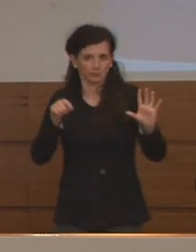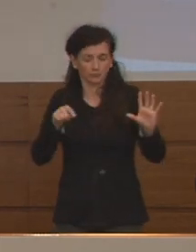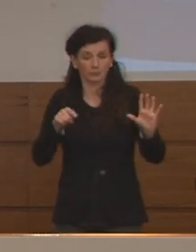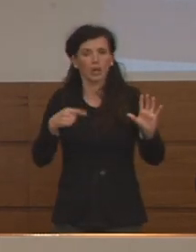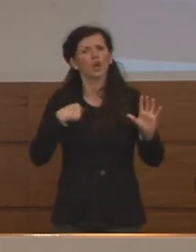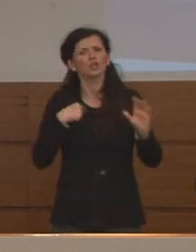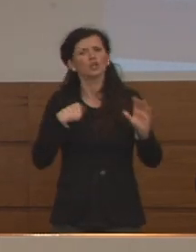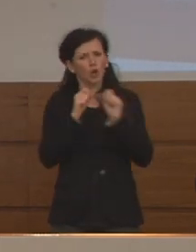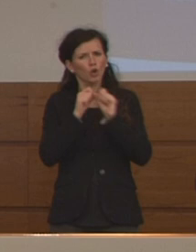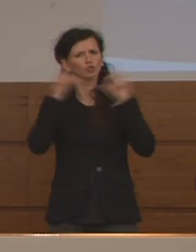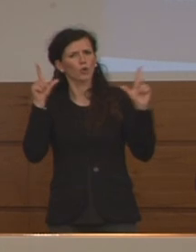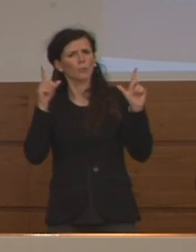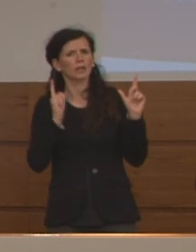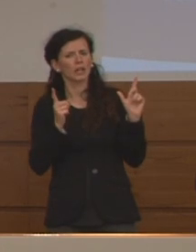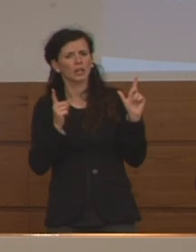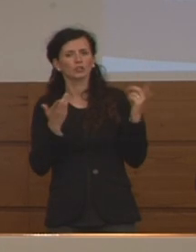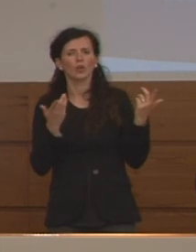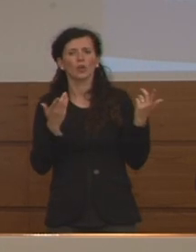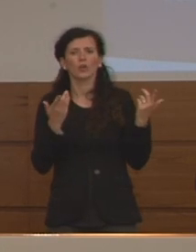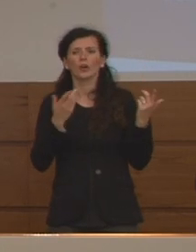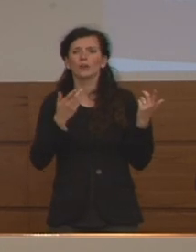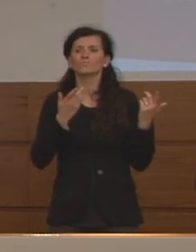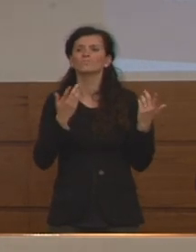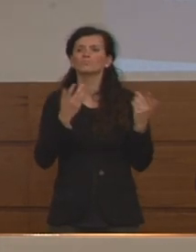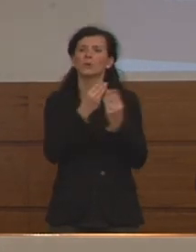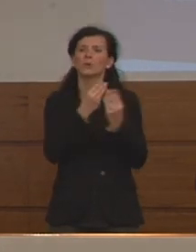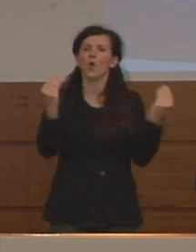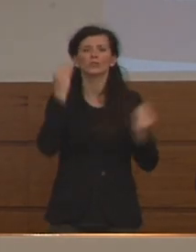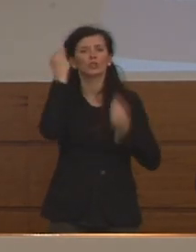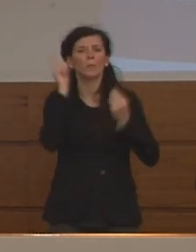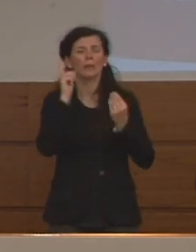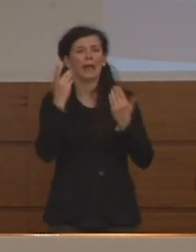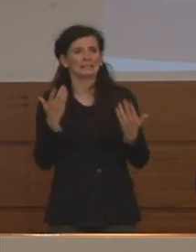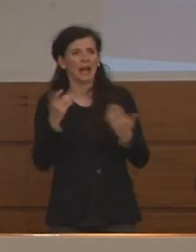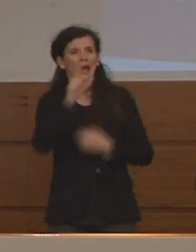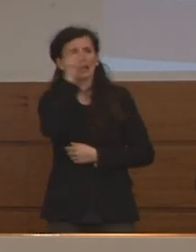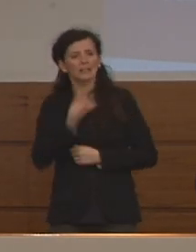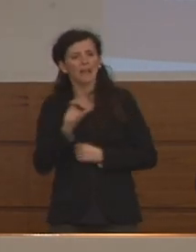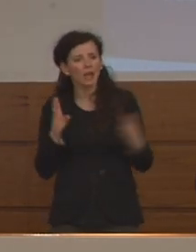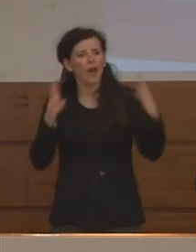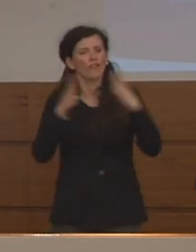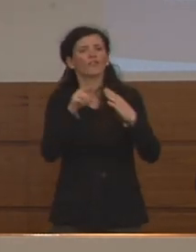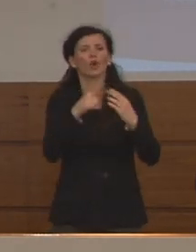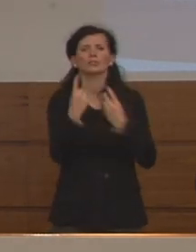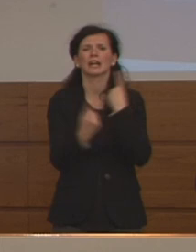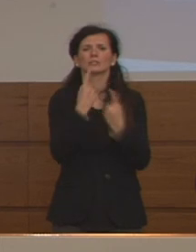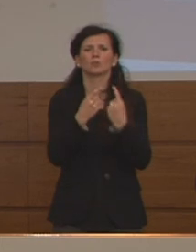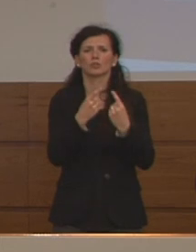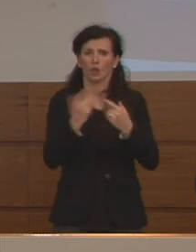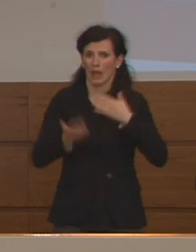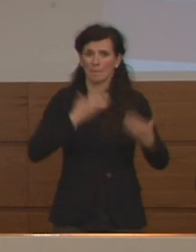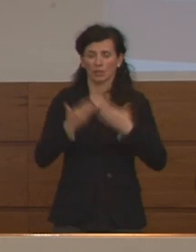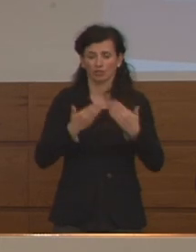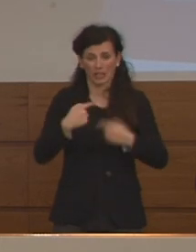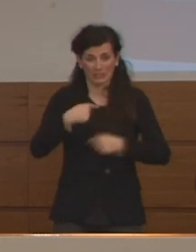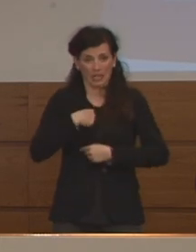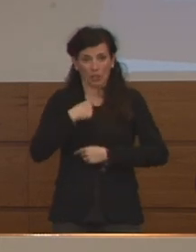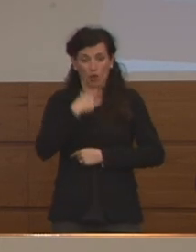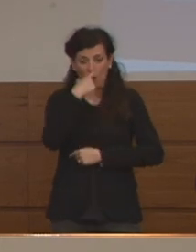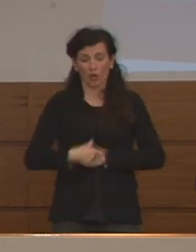non si tenga sempre conto di questo probabilmente per un approccio da pediatra ottimistico che o rimango sempre piacevolmente